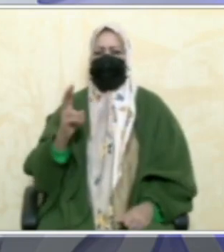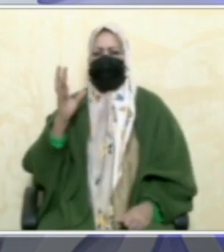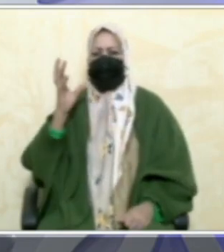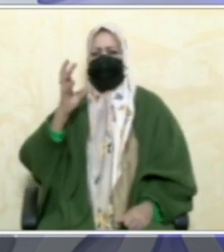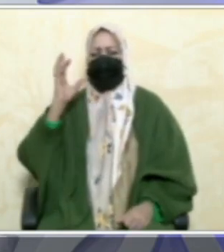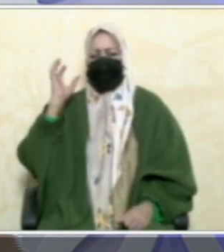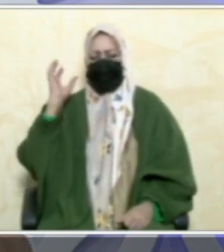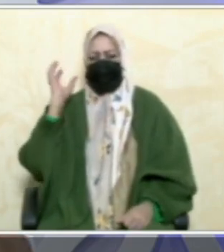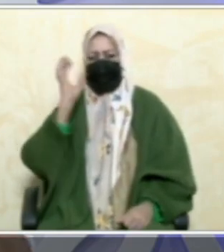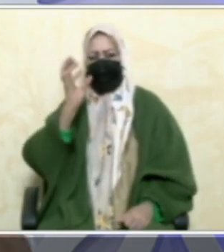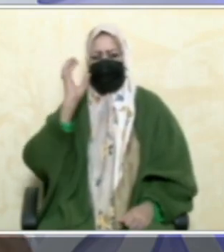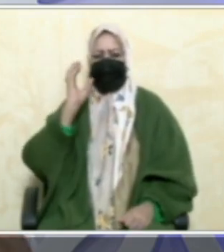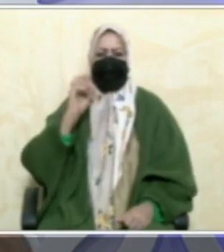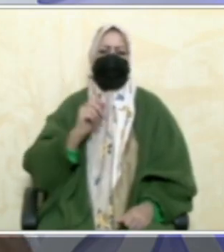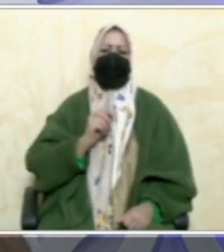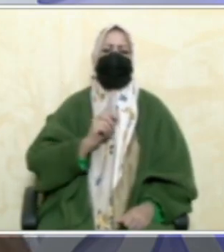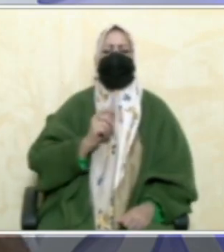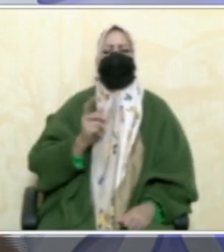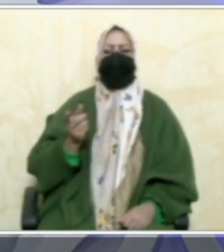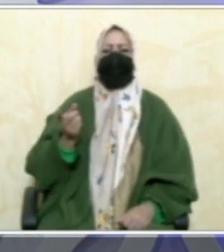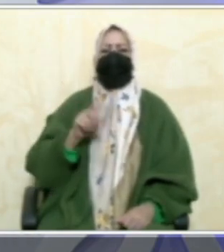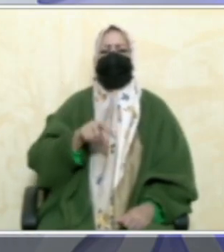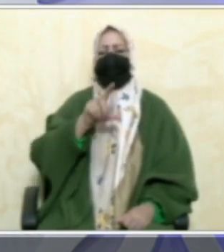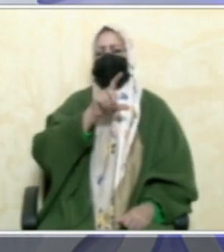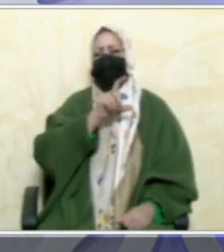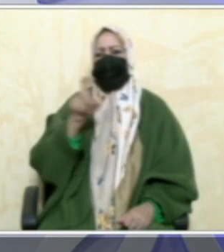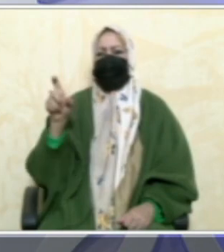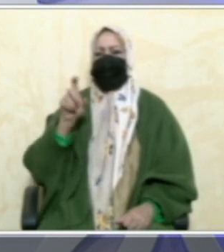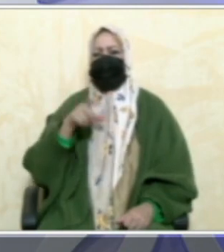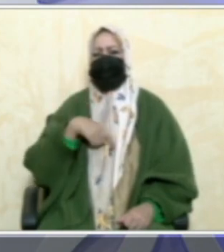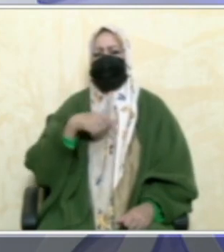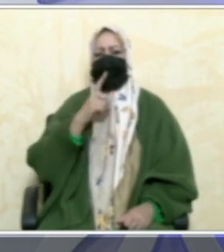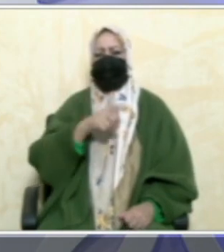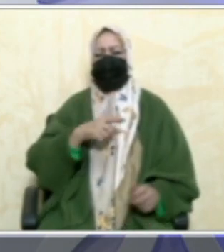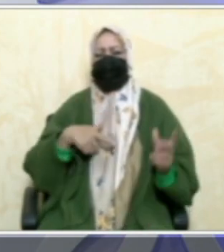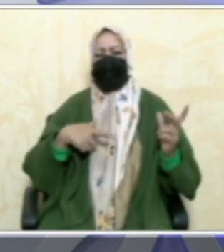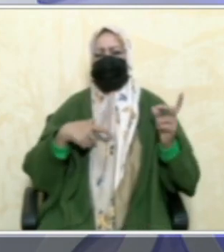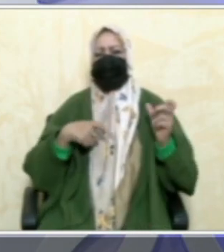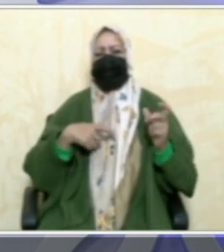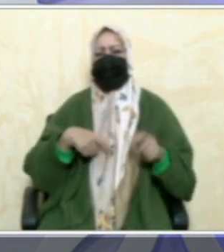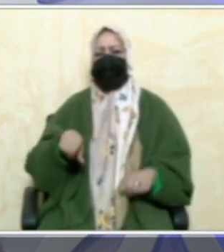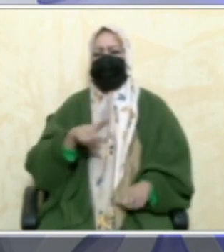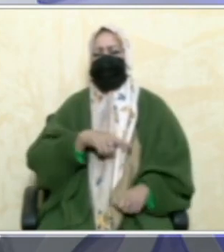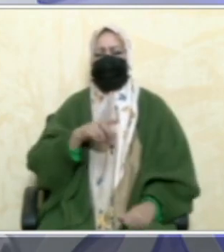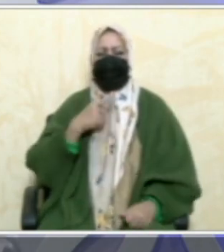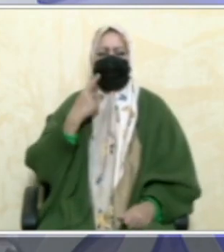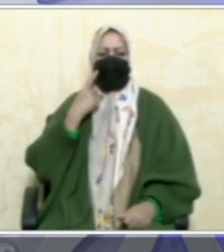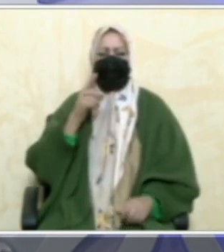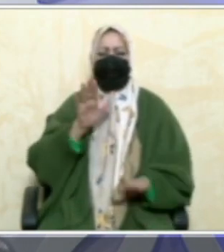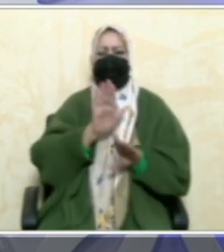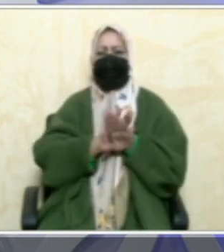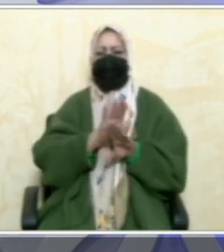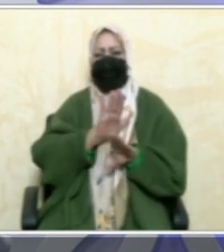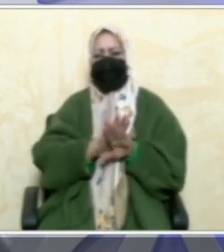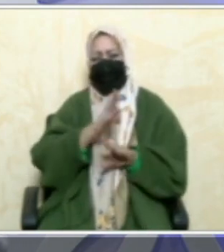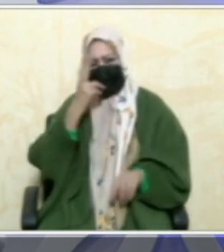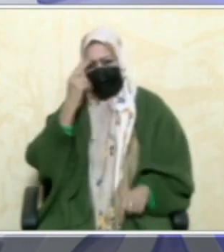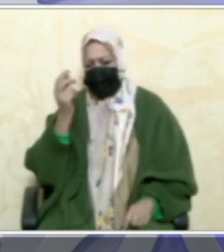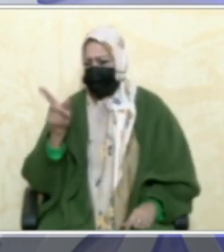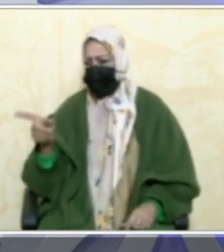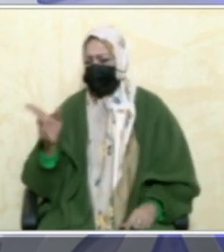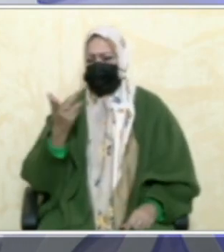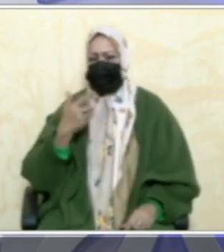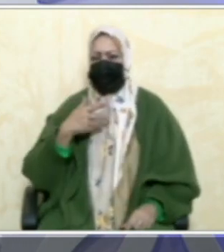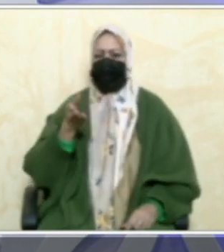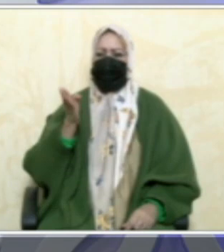بعد ذلك أن يصفي حسابه ويكون نصيرا للكافرين. قال ربي بما أنعمت علي فلن أكون